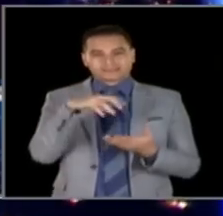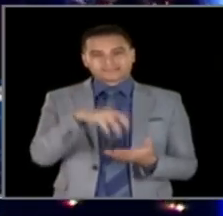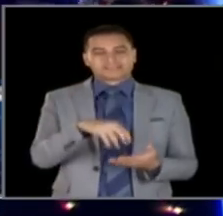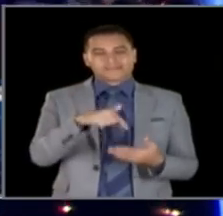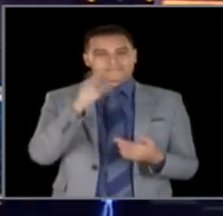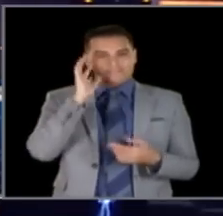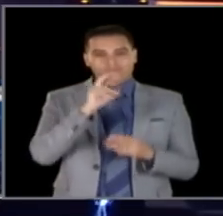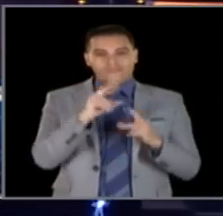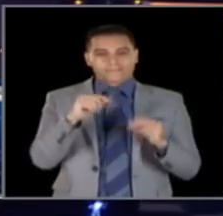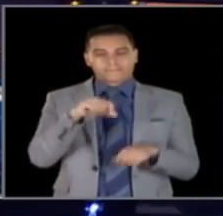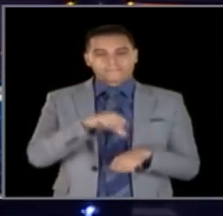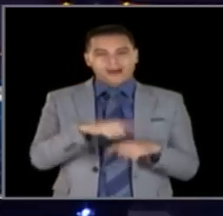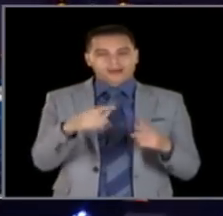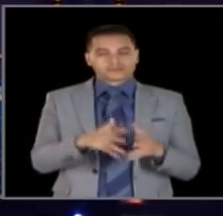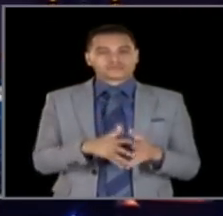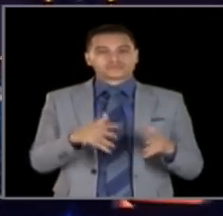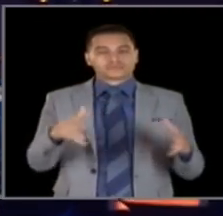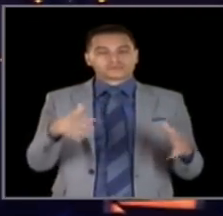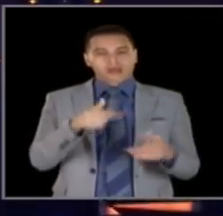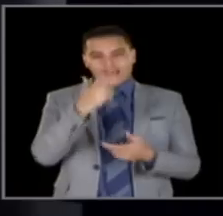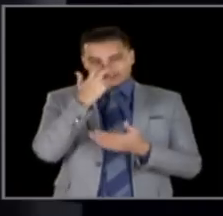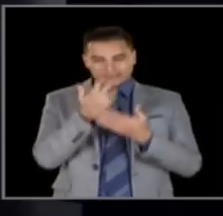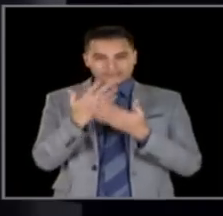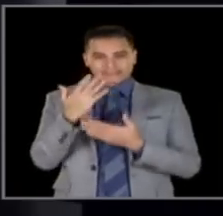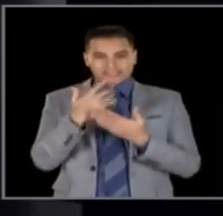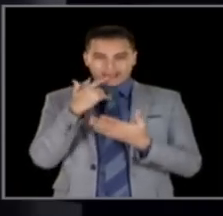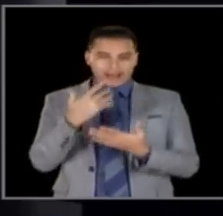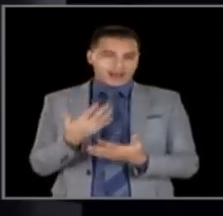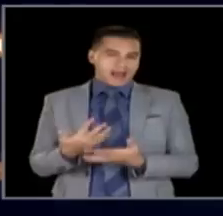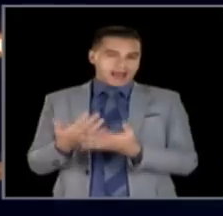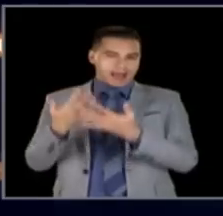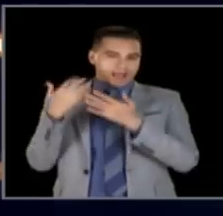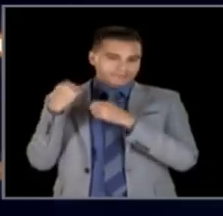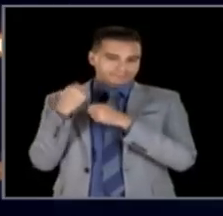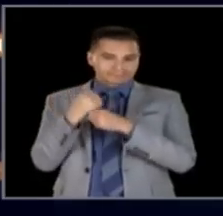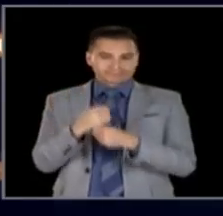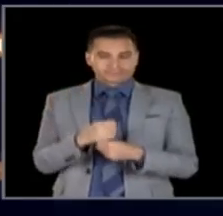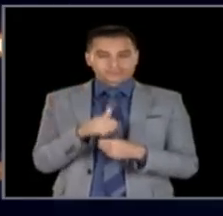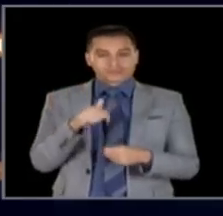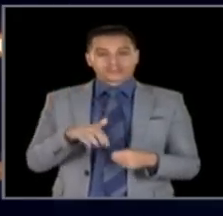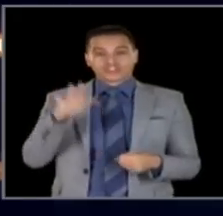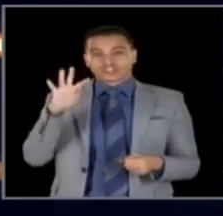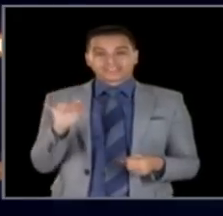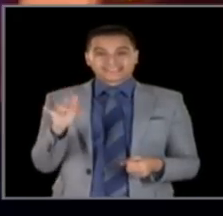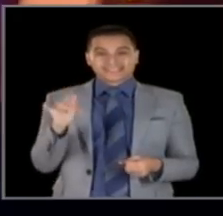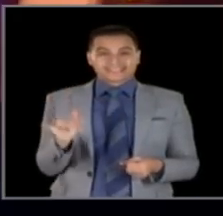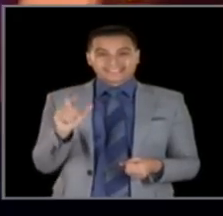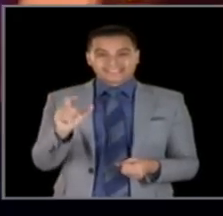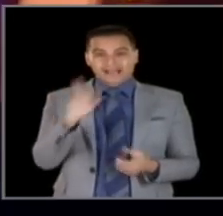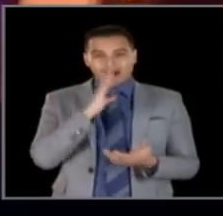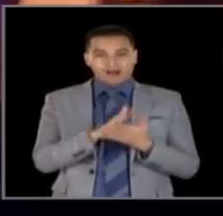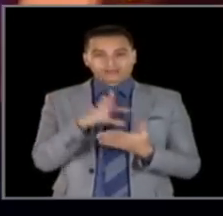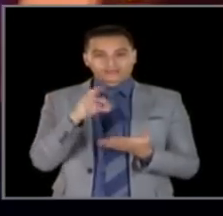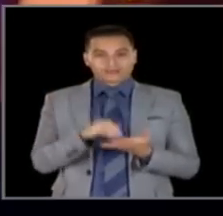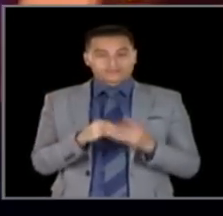مدينة عريقة ظهرت فيها الحضارة من آلاف السنين. دلوقتي شيرين من حقك تختاري مين اللي